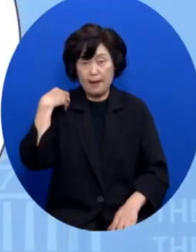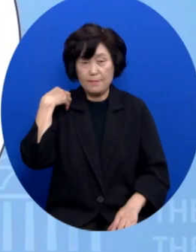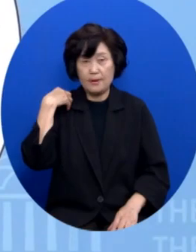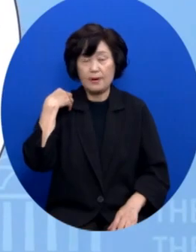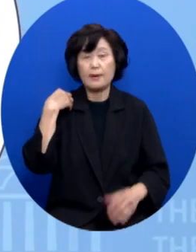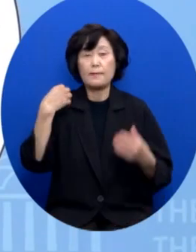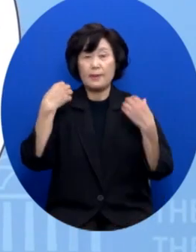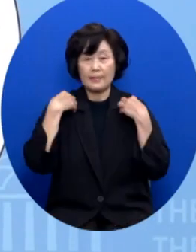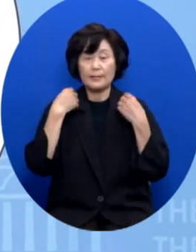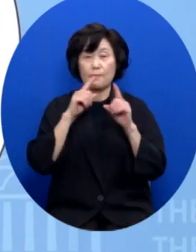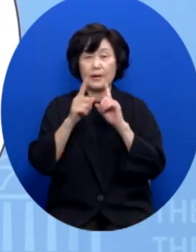강조했습니다